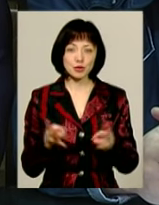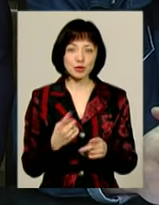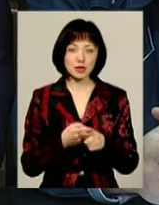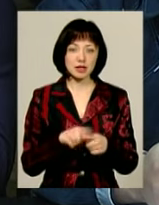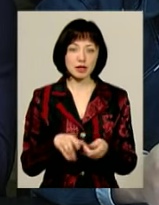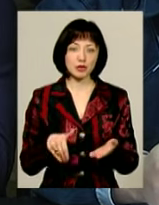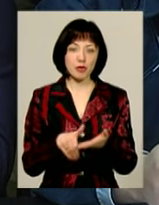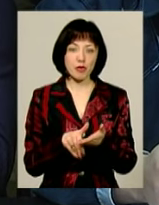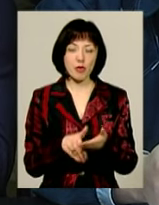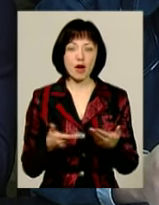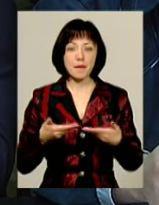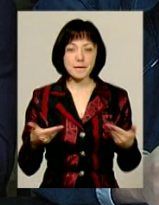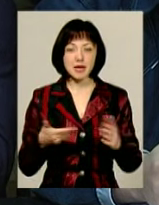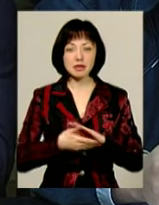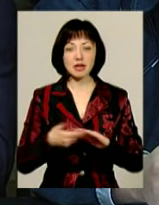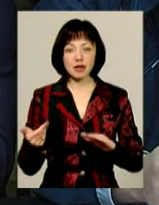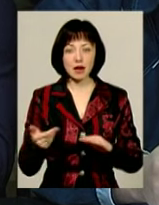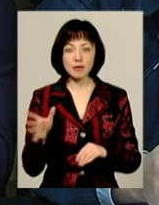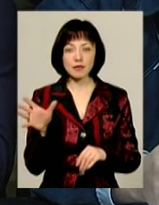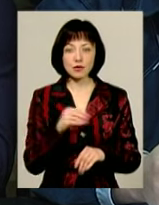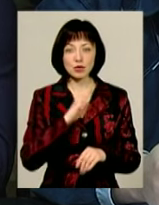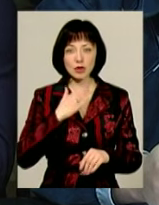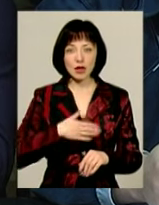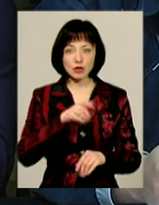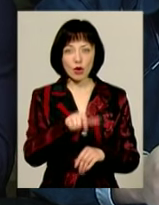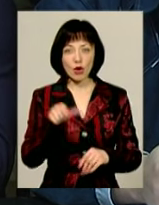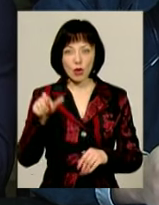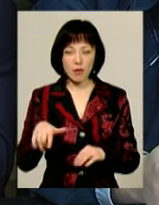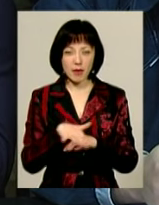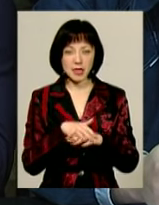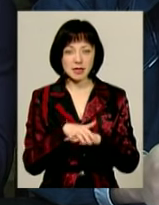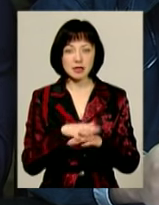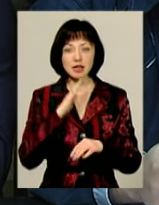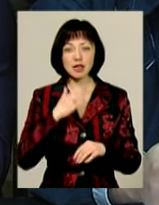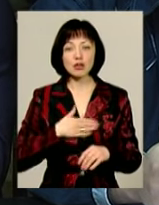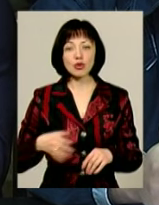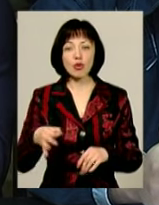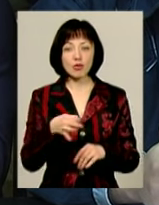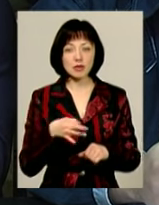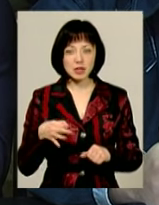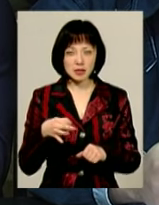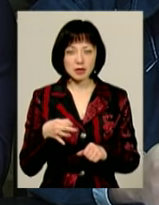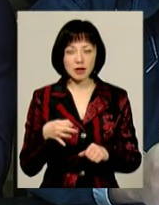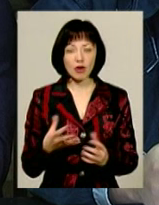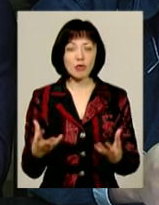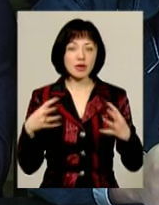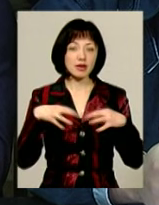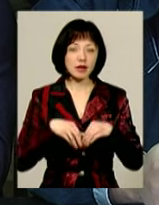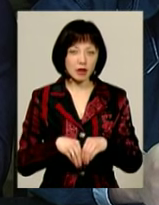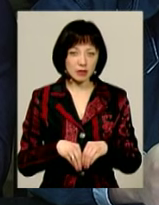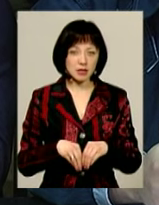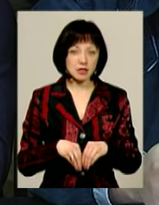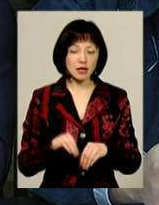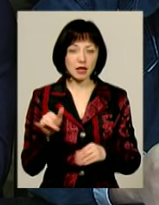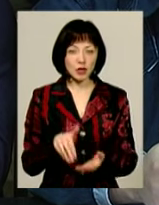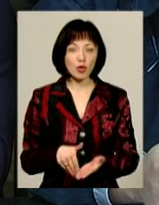цієї допомоги. Тому ми закликаємо всю нашу громадськість, нашого краю Подільського об'єднатися